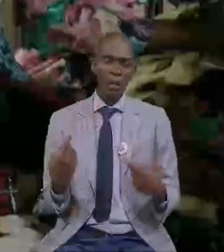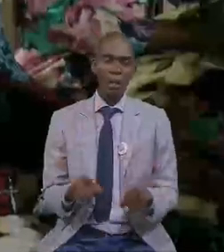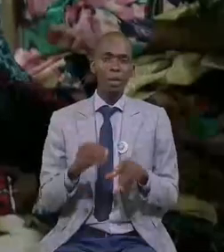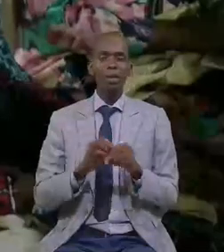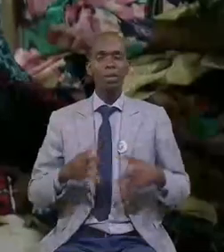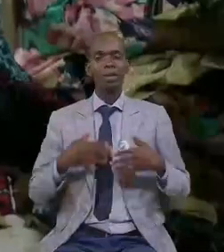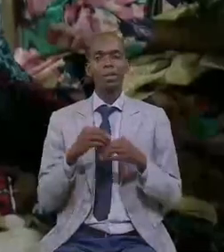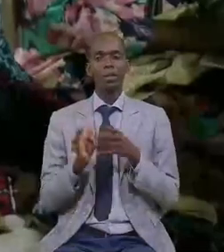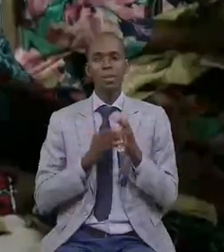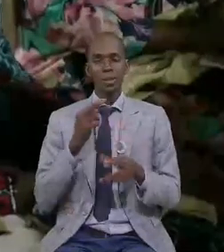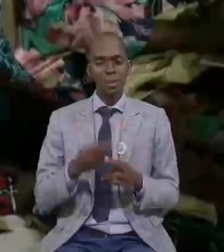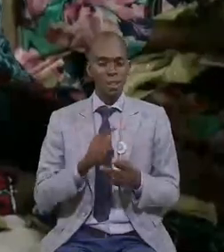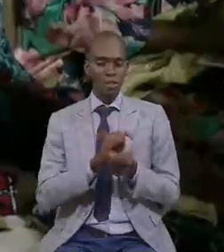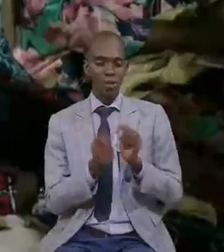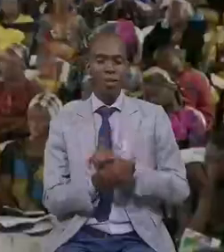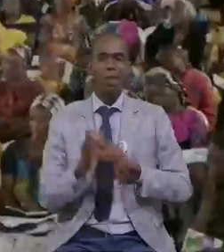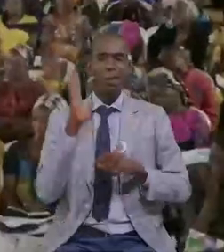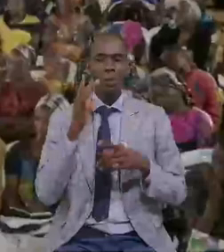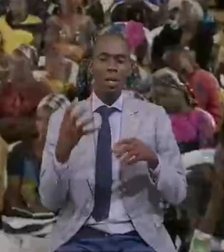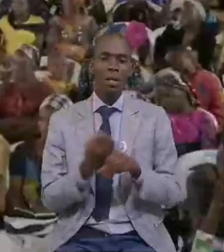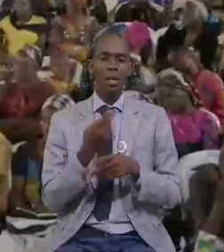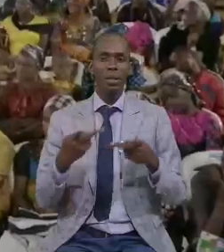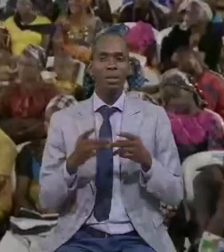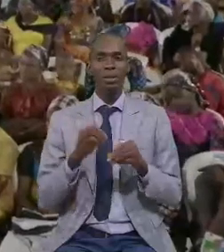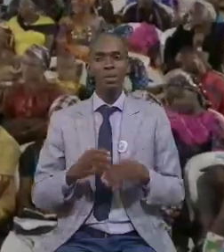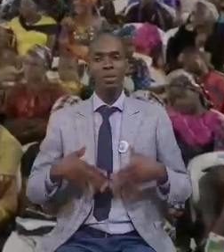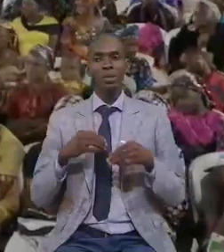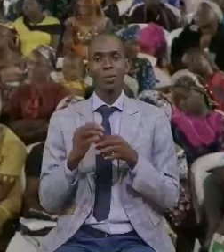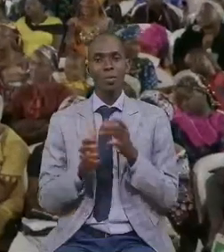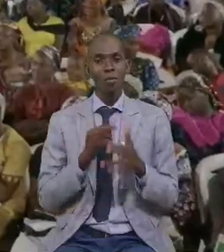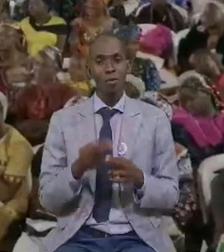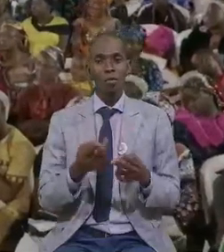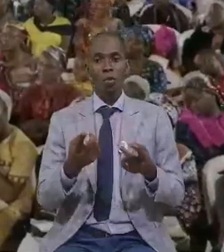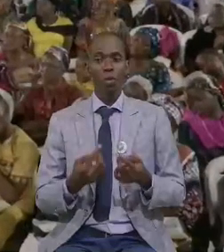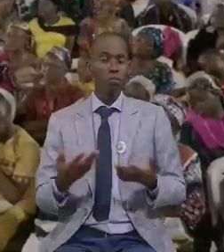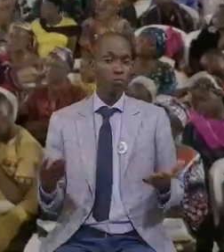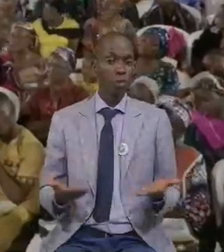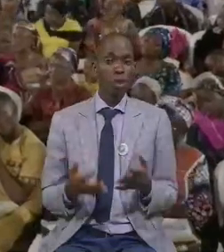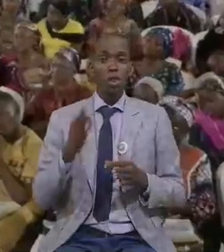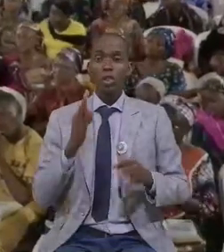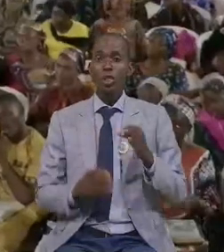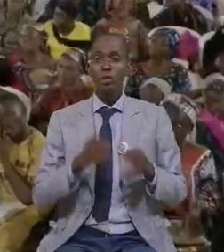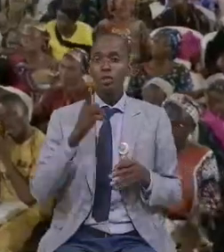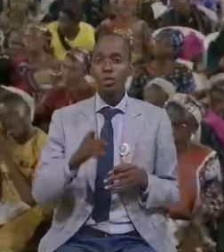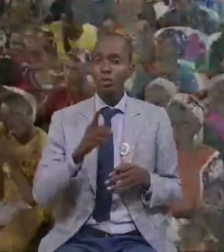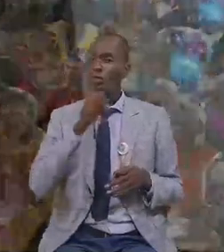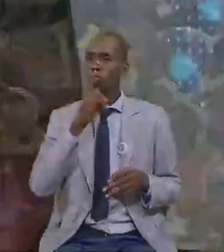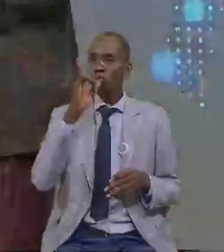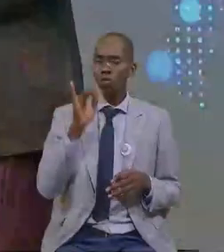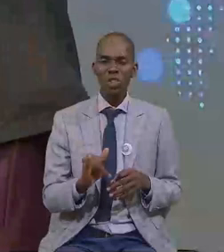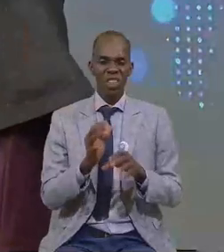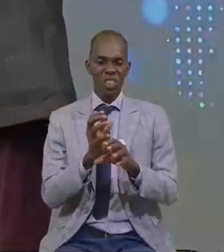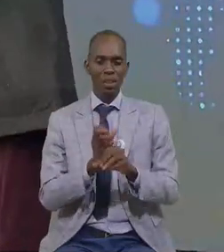votre vie. La transformation va survenir dans votre vie. Venez ici, si réellement vous avez reçu la